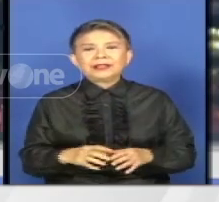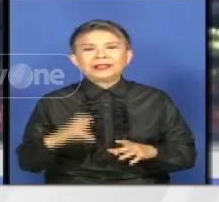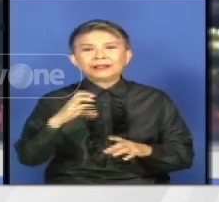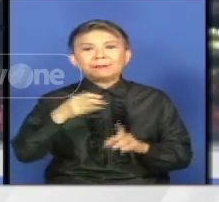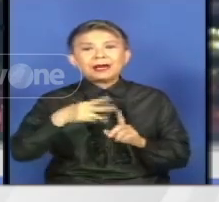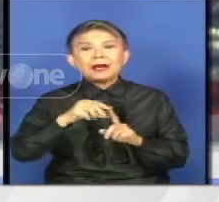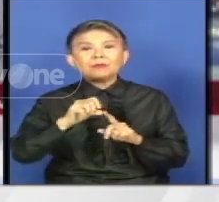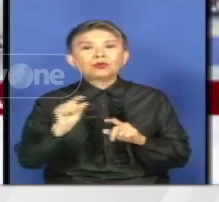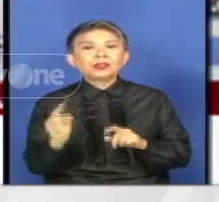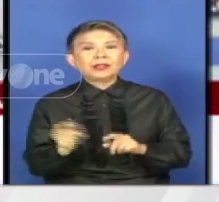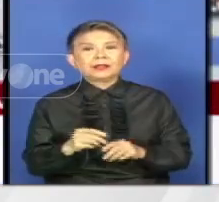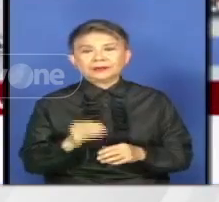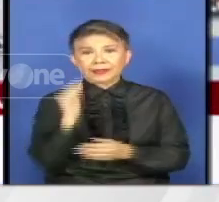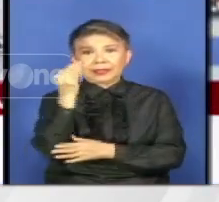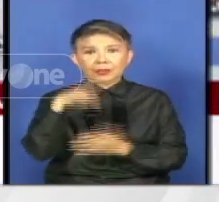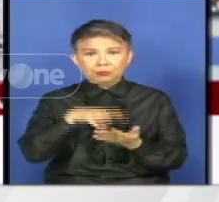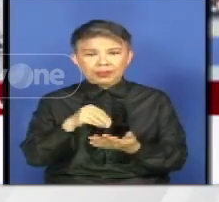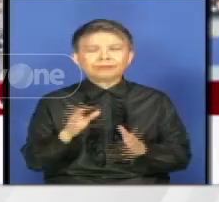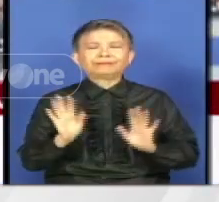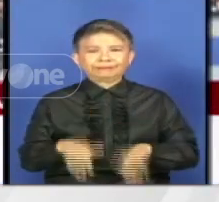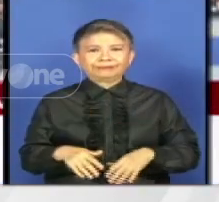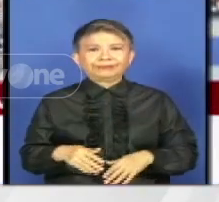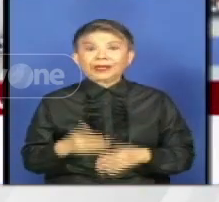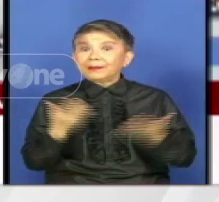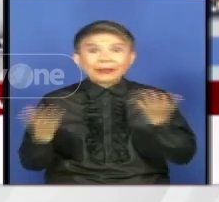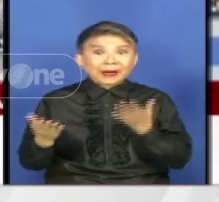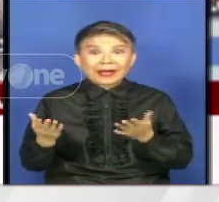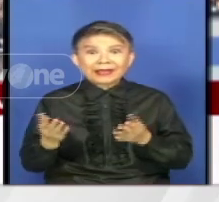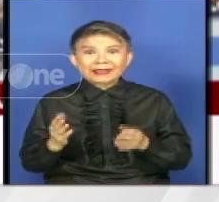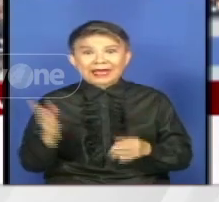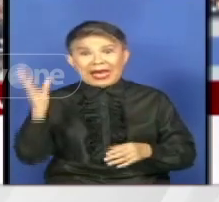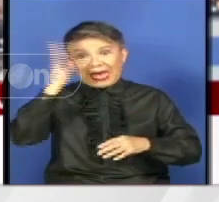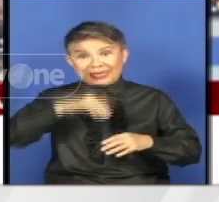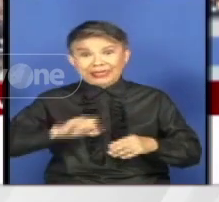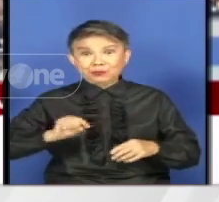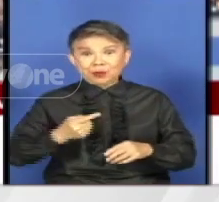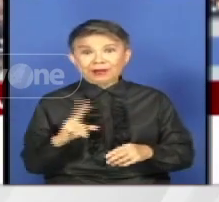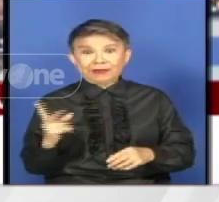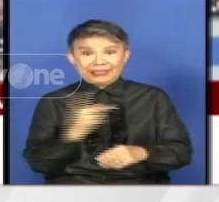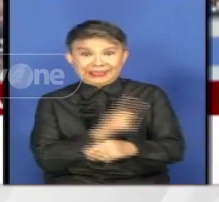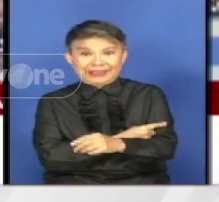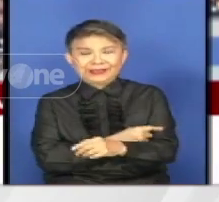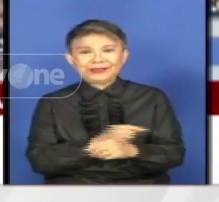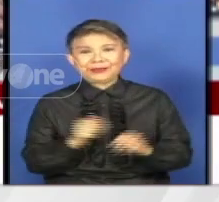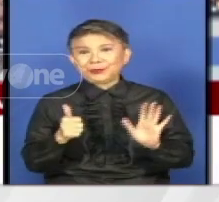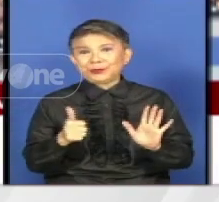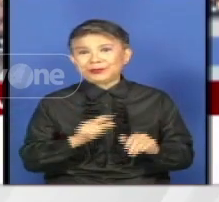Jakarta Pusat. Selamat pagi Yasmin, bagaimana situasi terkini jelang pelaksanaan vaksinasi COVID-19 bagi anak?